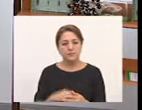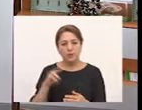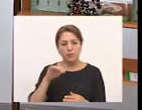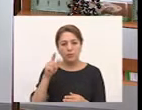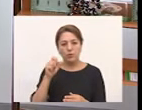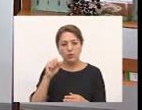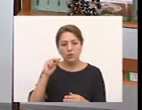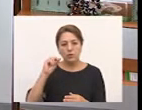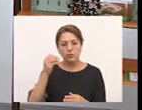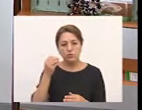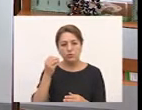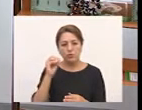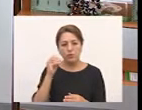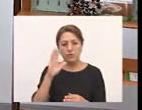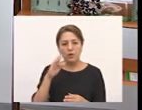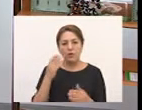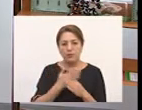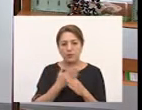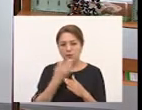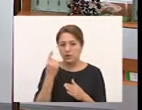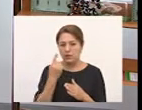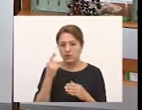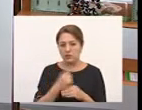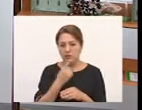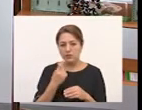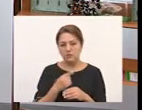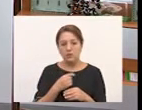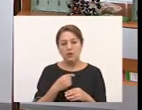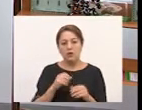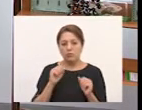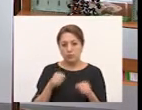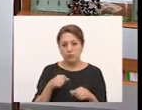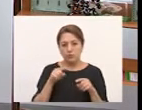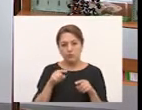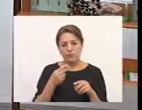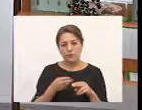Пугачев помог уже один раз. Может быть, он и на этот раз поможет?